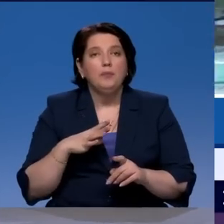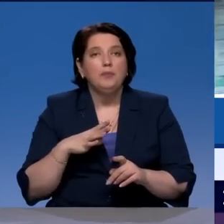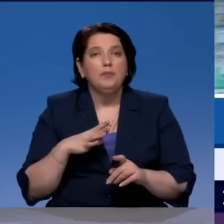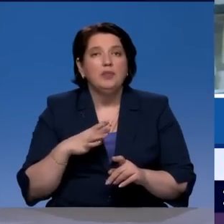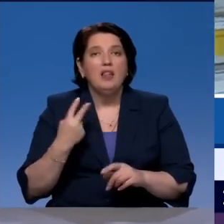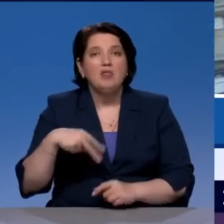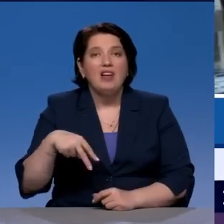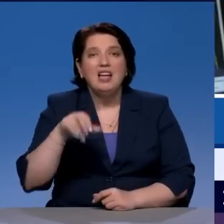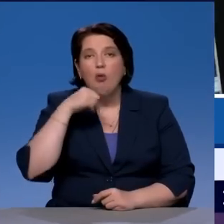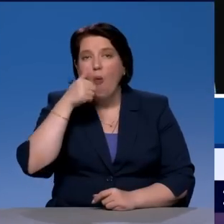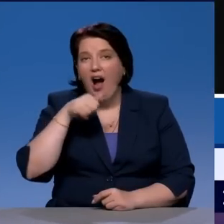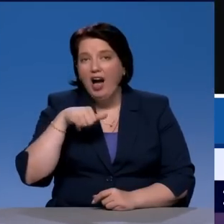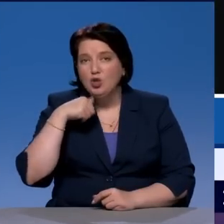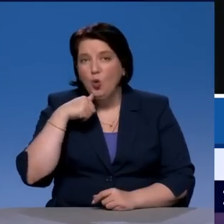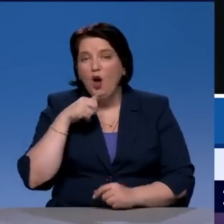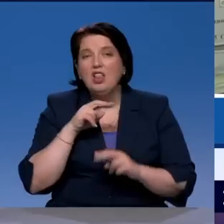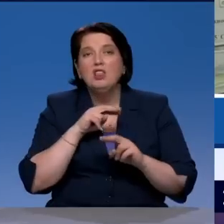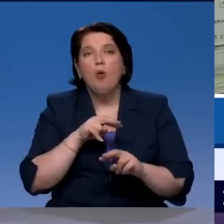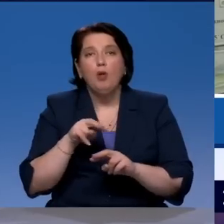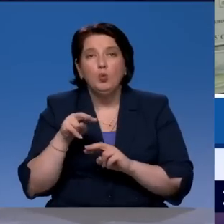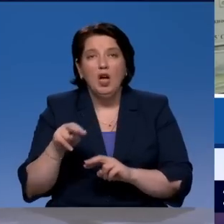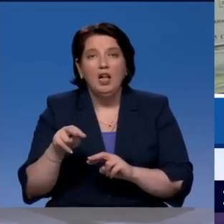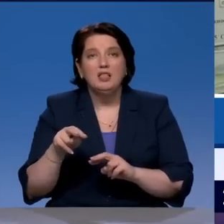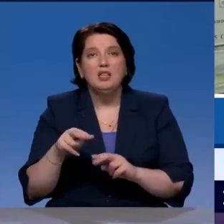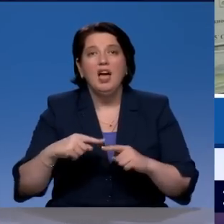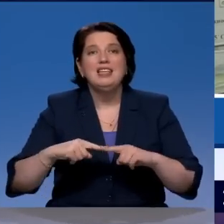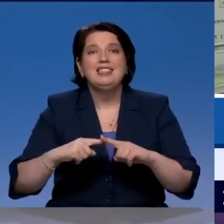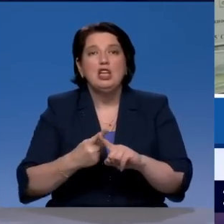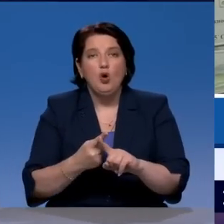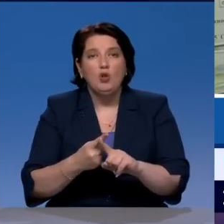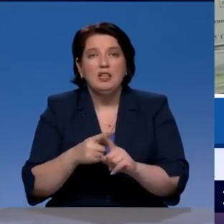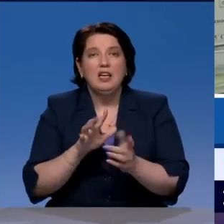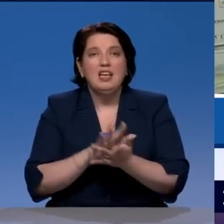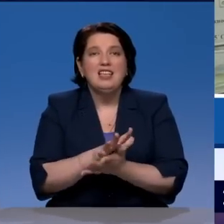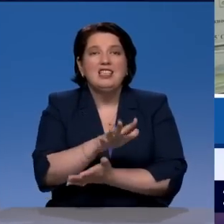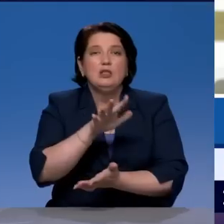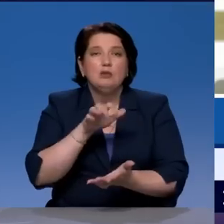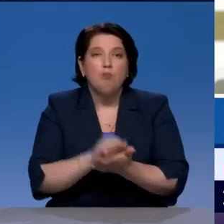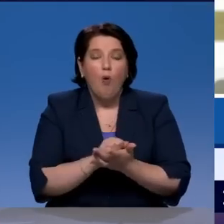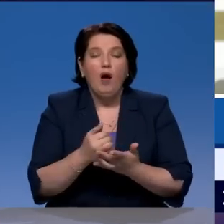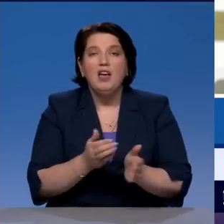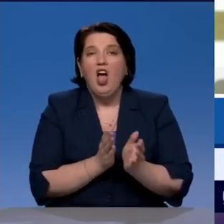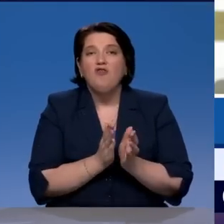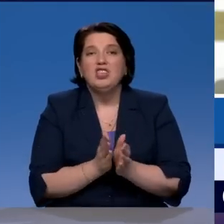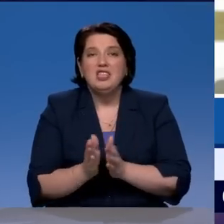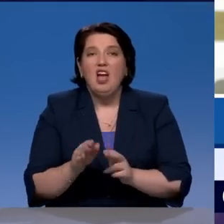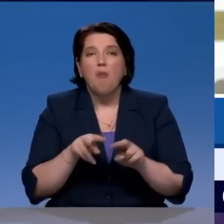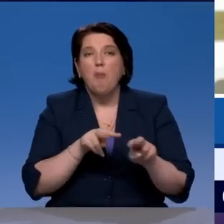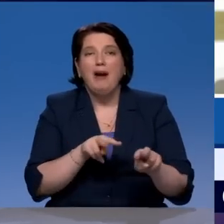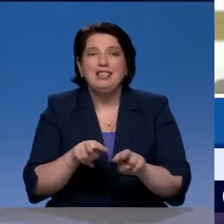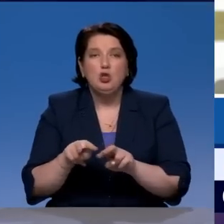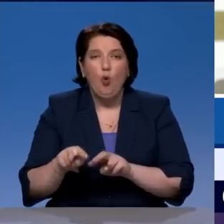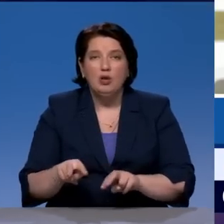2020 году как раз наблюдался очень серьезный технический сбой в этой системе мониторинга, и был принят так